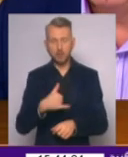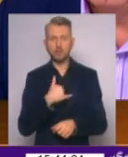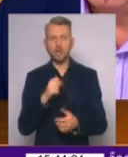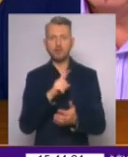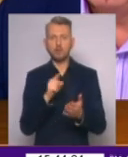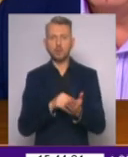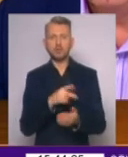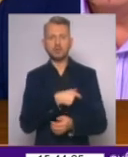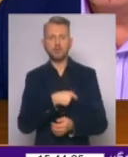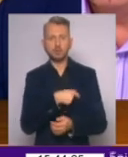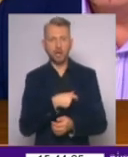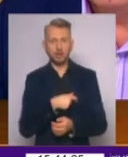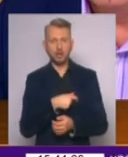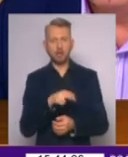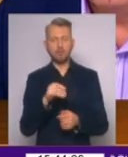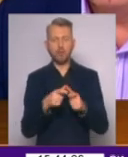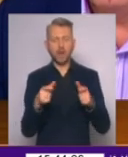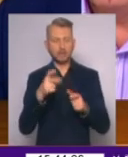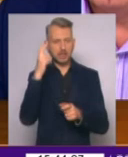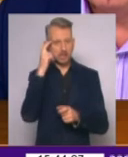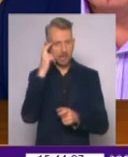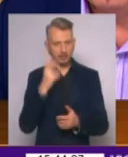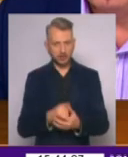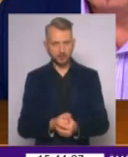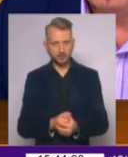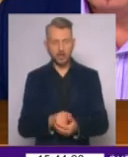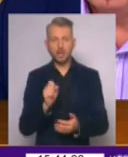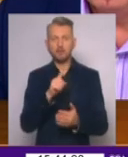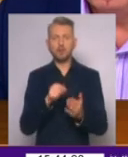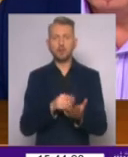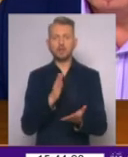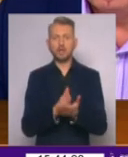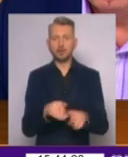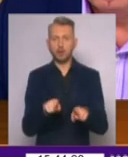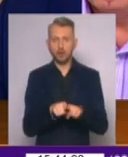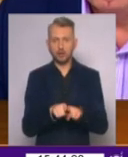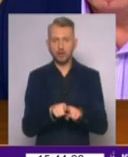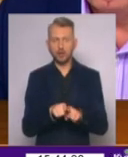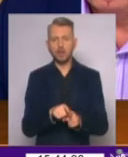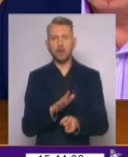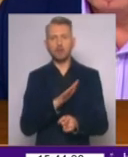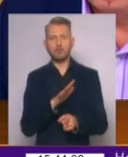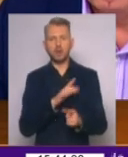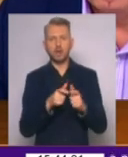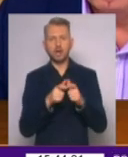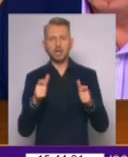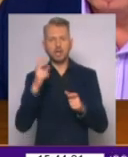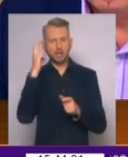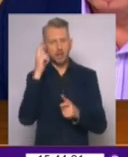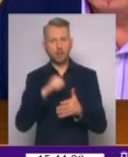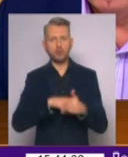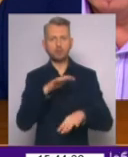вопрос к депутату по карті киянина. Значит, вопрос состоит в следующем. Была карта киянина от